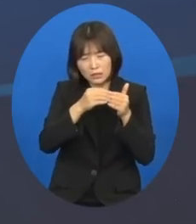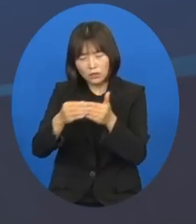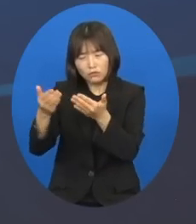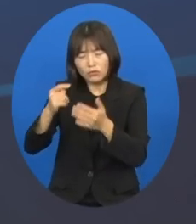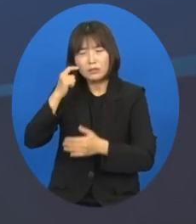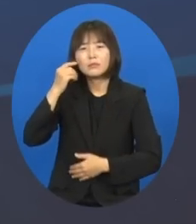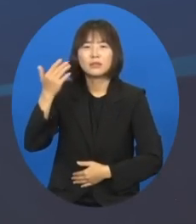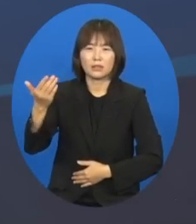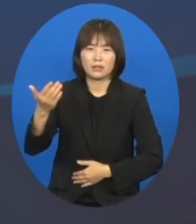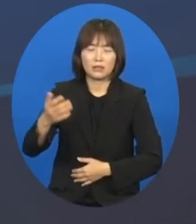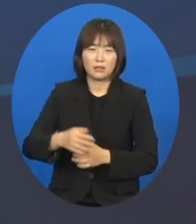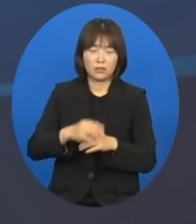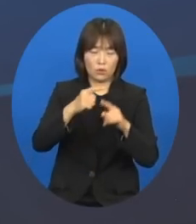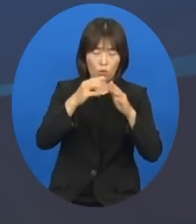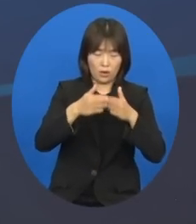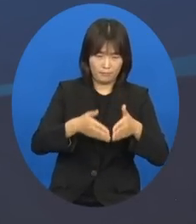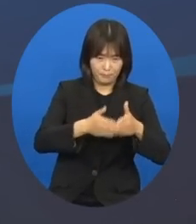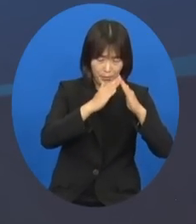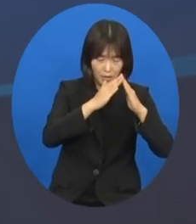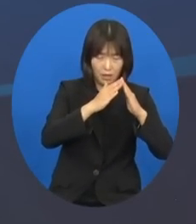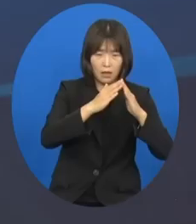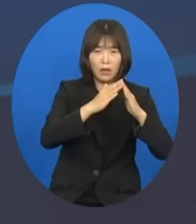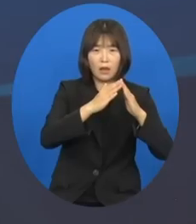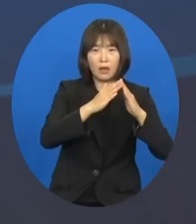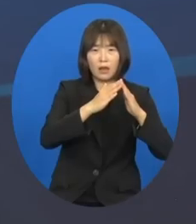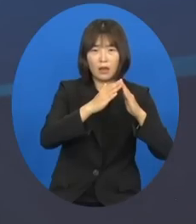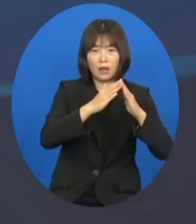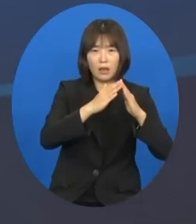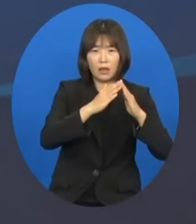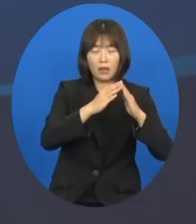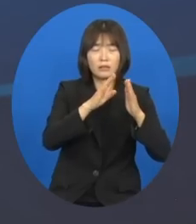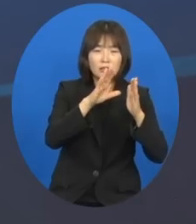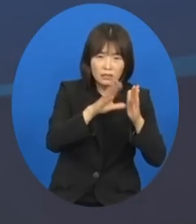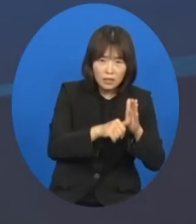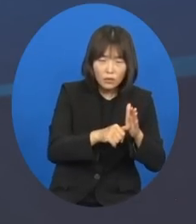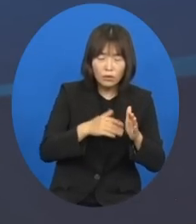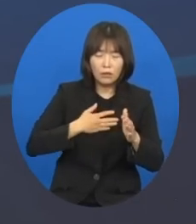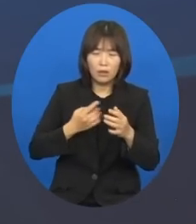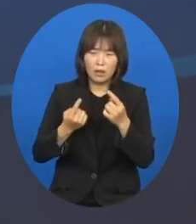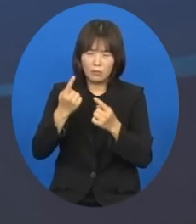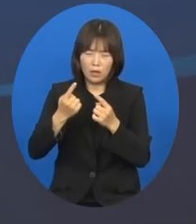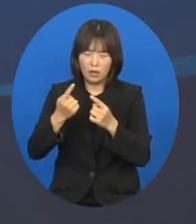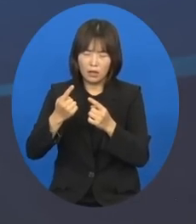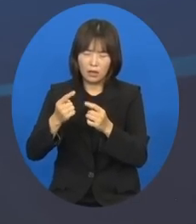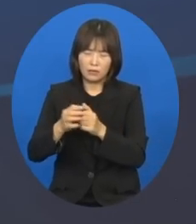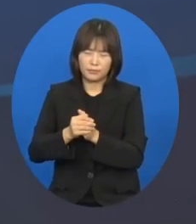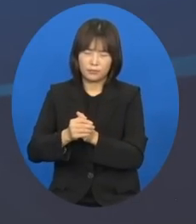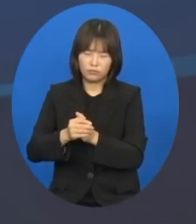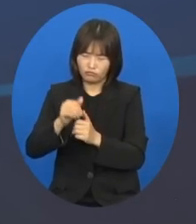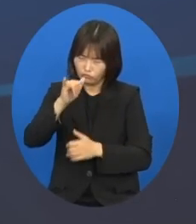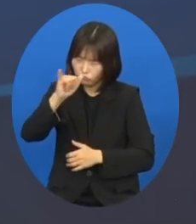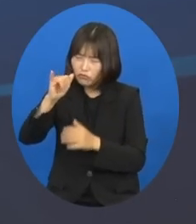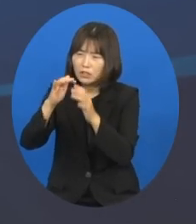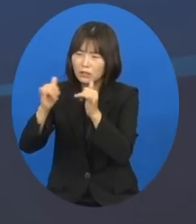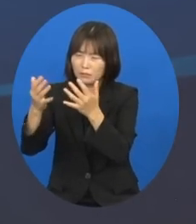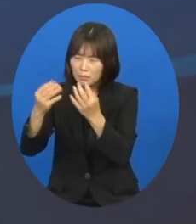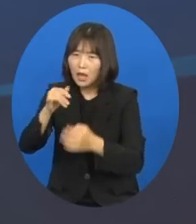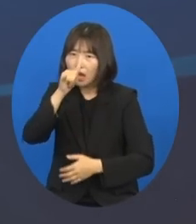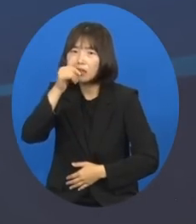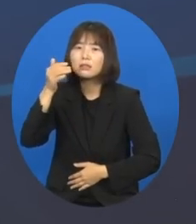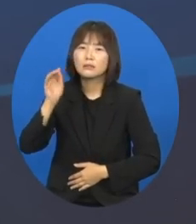개척해도 저보다 기도 많이 하시는 분 설교 잘 하시는 분 몸이 부서져라 뛰는 분은 왜 없겠습니까마는